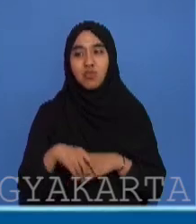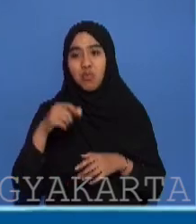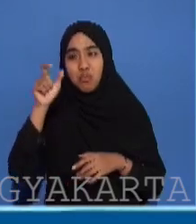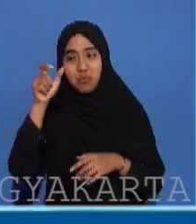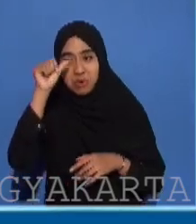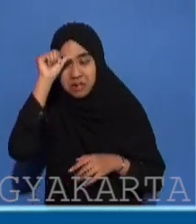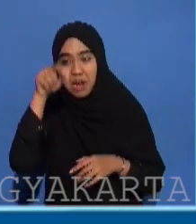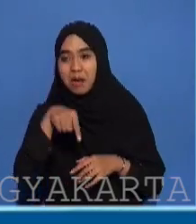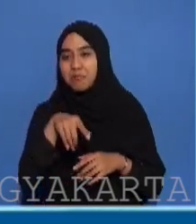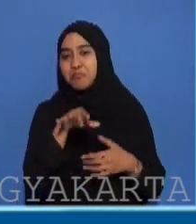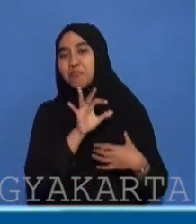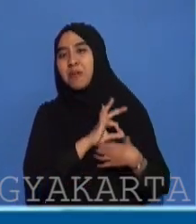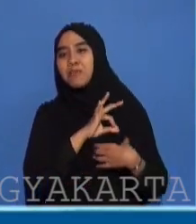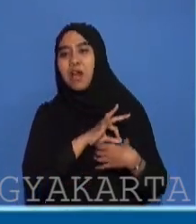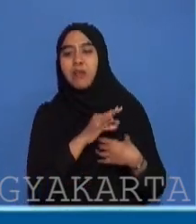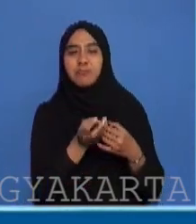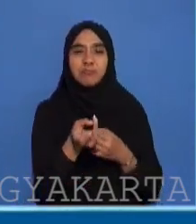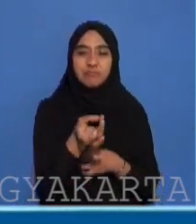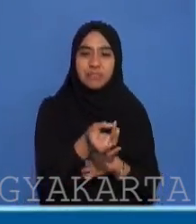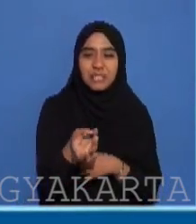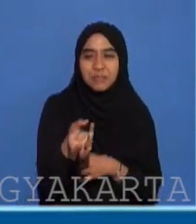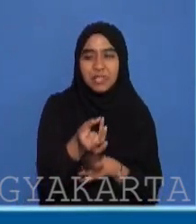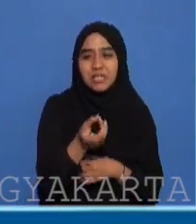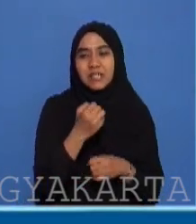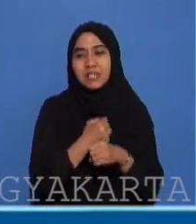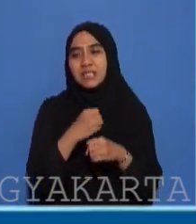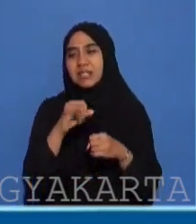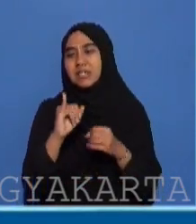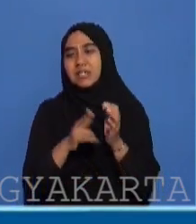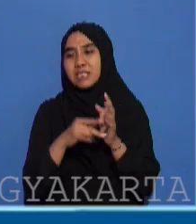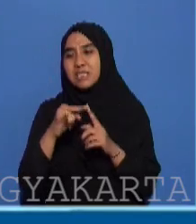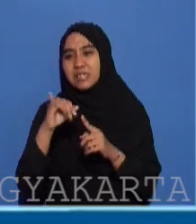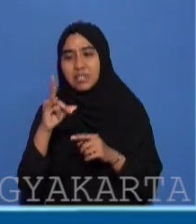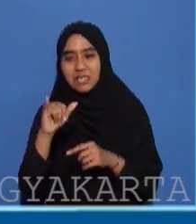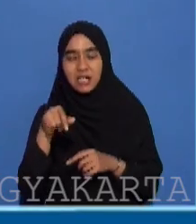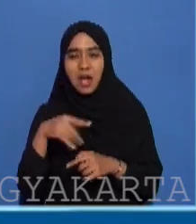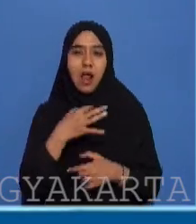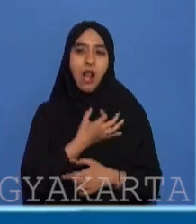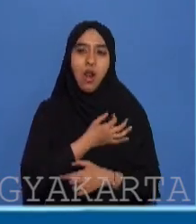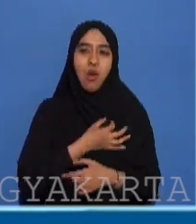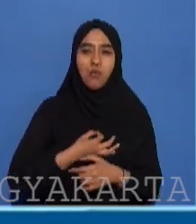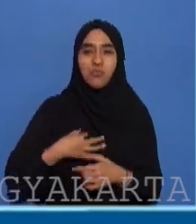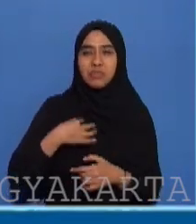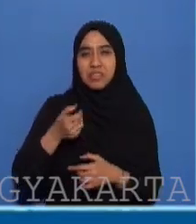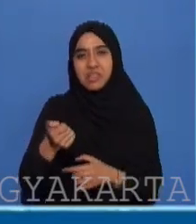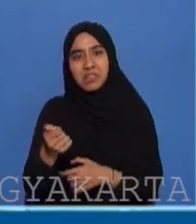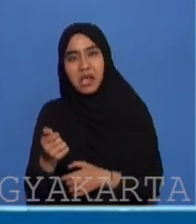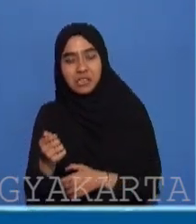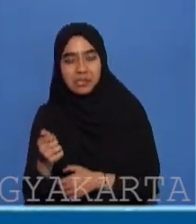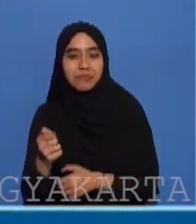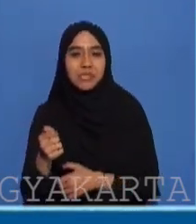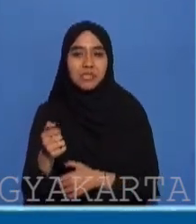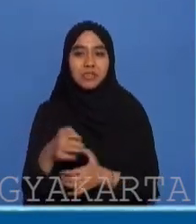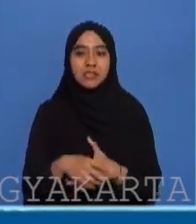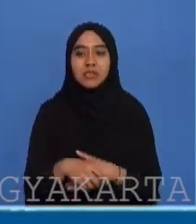kathah mupangataken wiji genitri menika minangka bahan kangge ngeronce kalung menapa dene tasbih, minangka jejangkeping ritual menapa